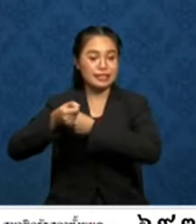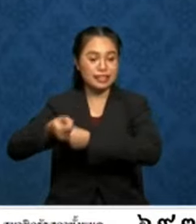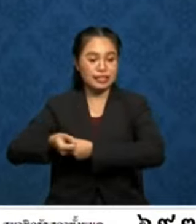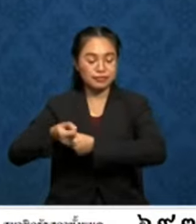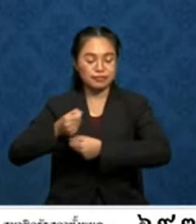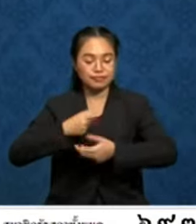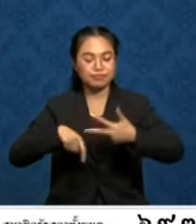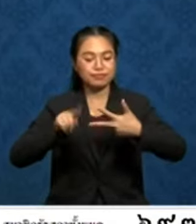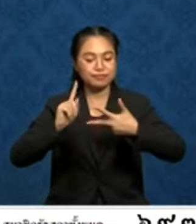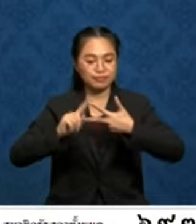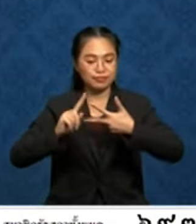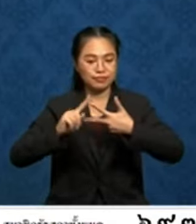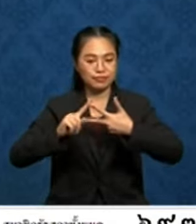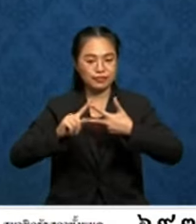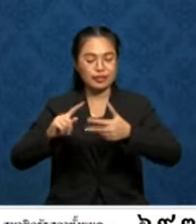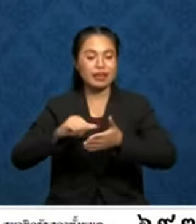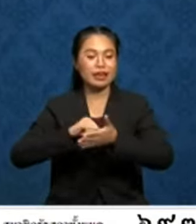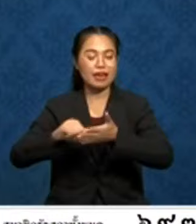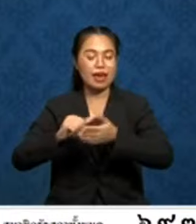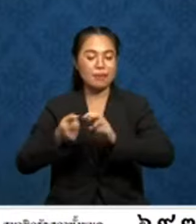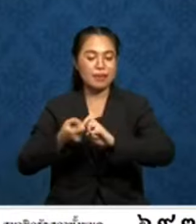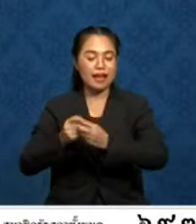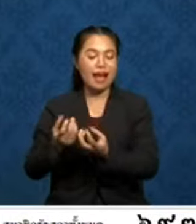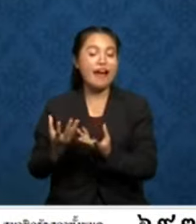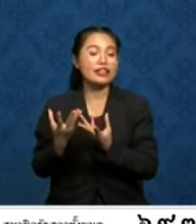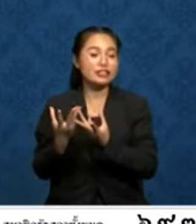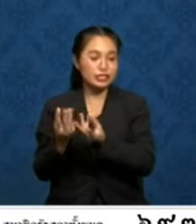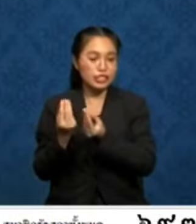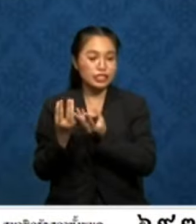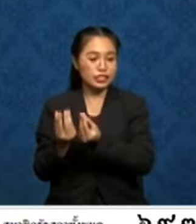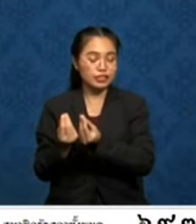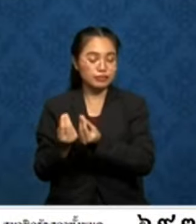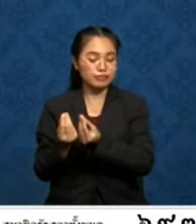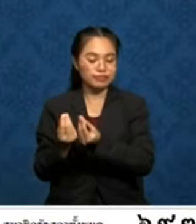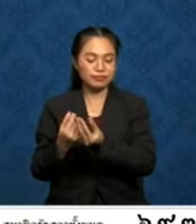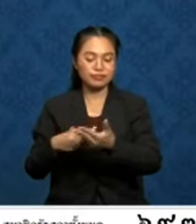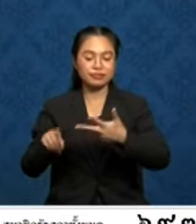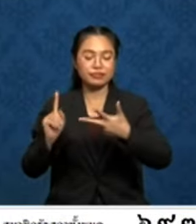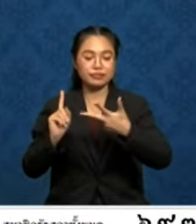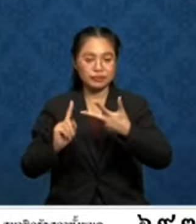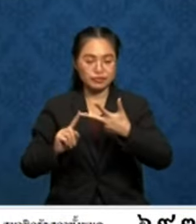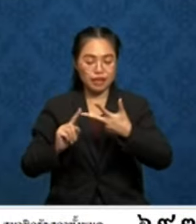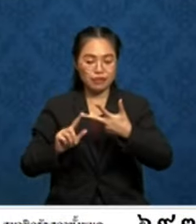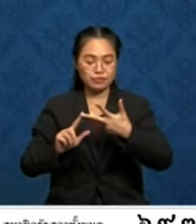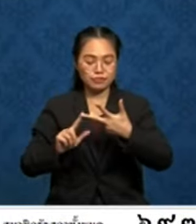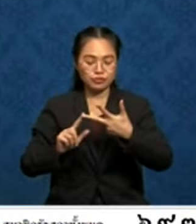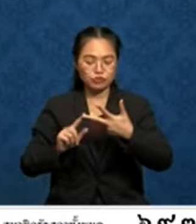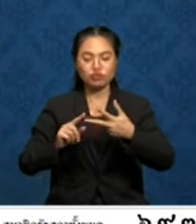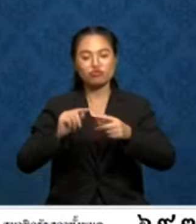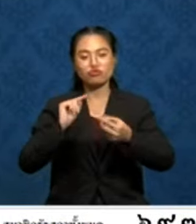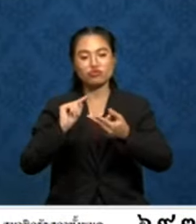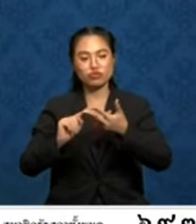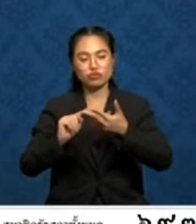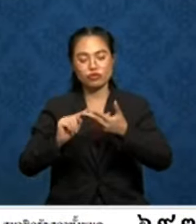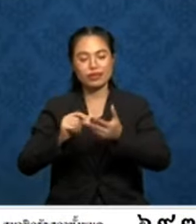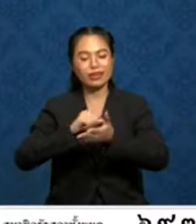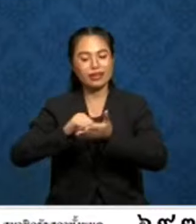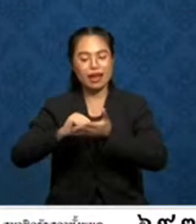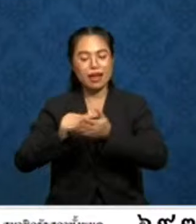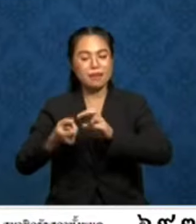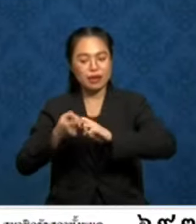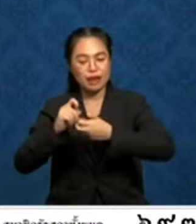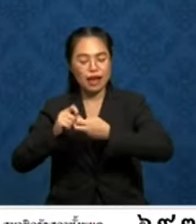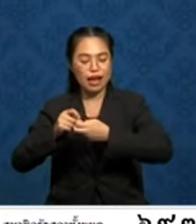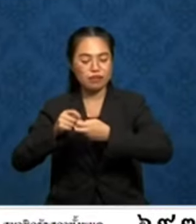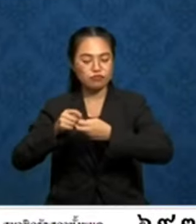คือการแก้ปัญหาที่ดินซับซ้อนนโยบายที่ 3ก็คือการกระจายอำนาจและที่หน้ายินดี